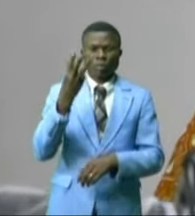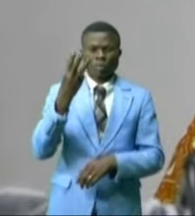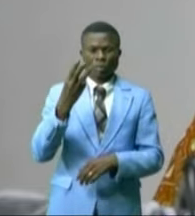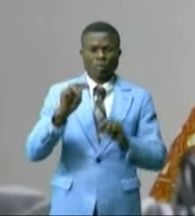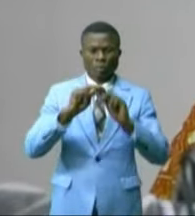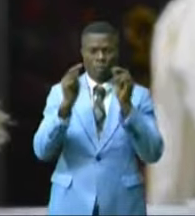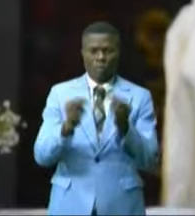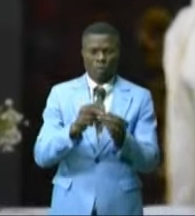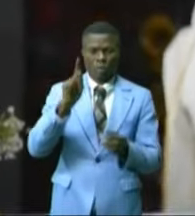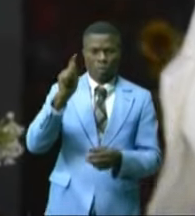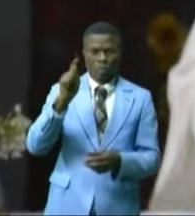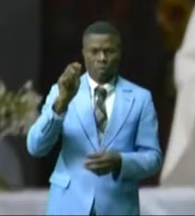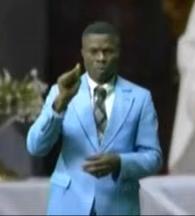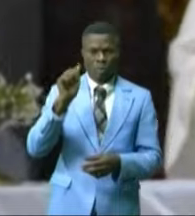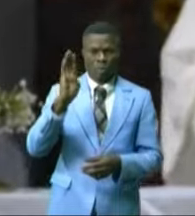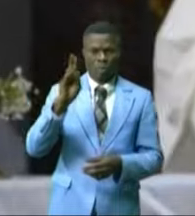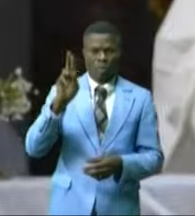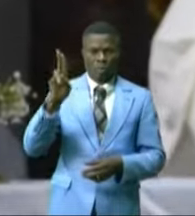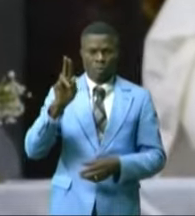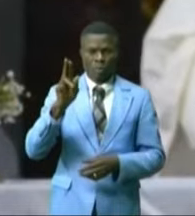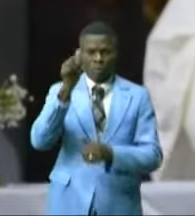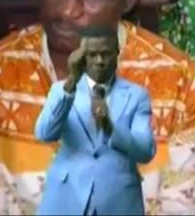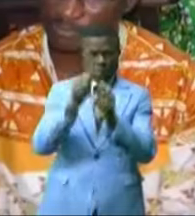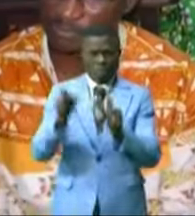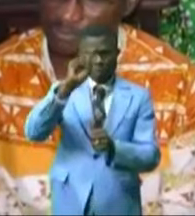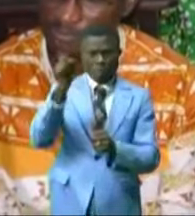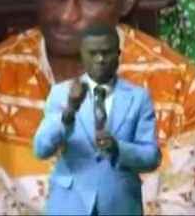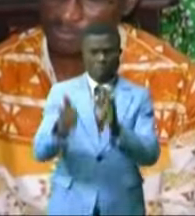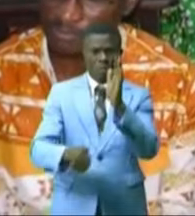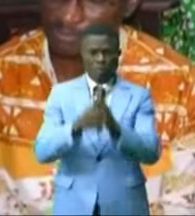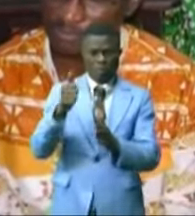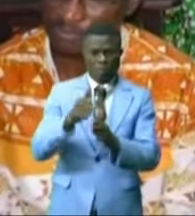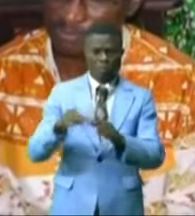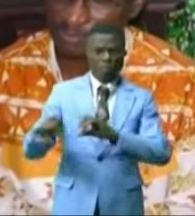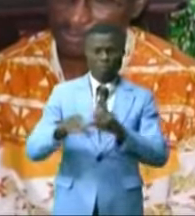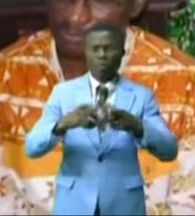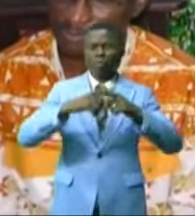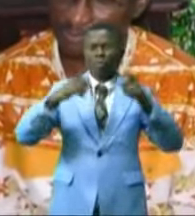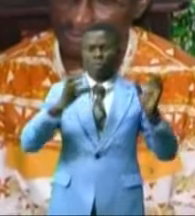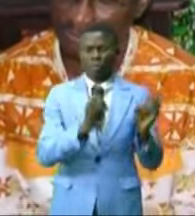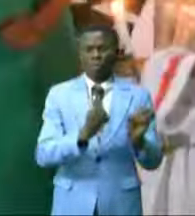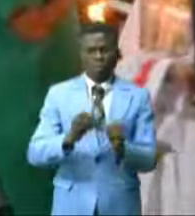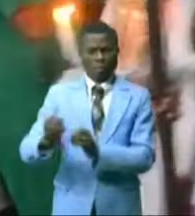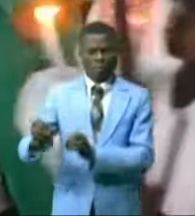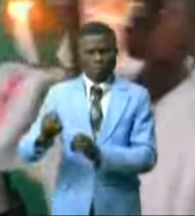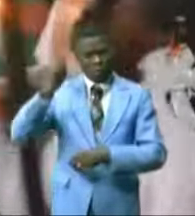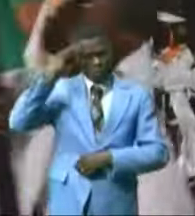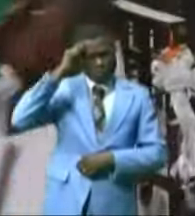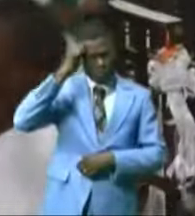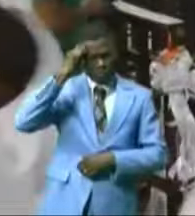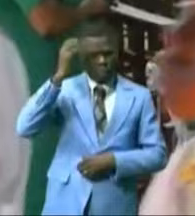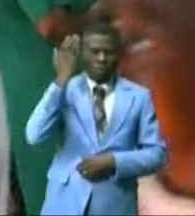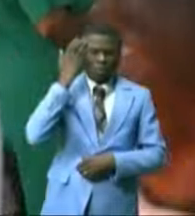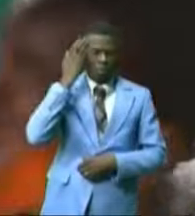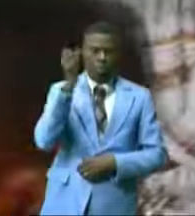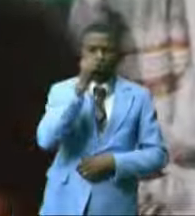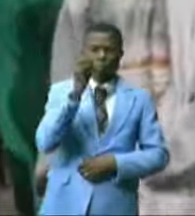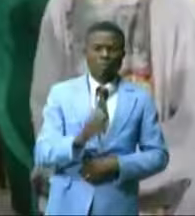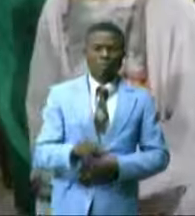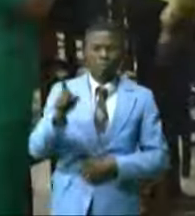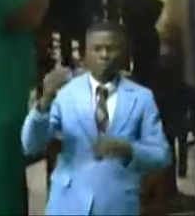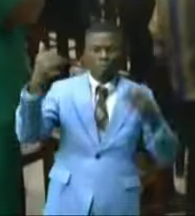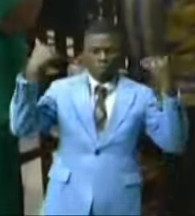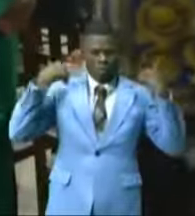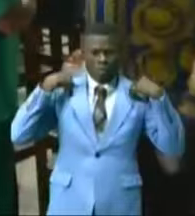taboulée. Désormais, chaque 30 novembre, les grandes activités seront organisées à l'honneur des légendaires